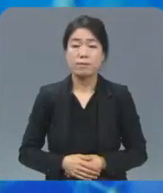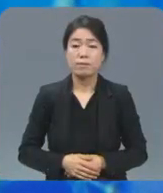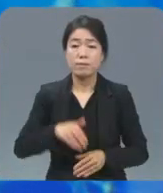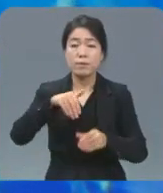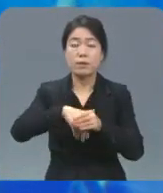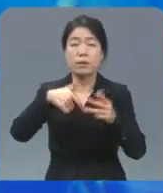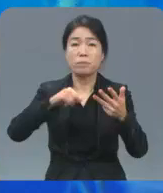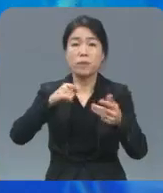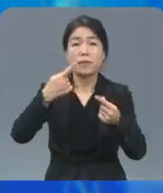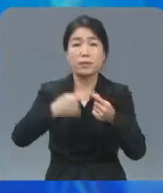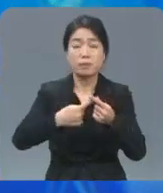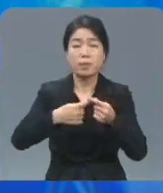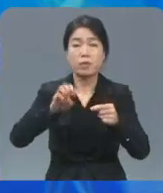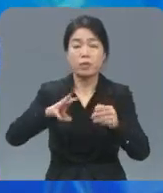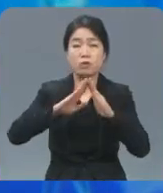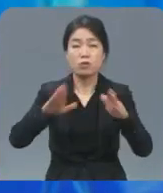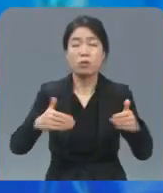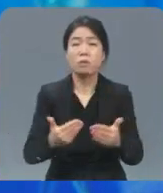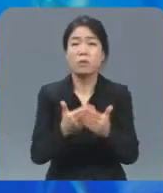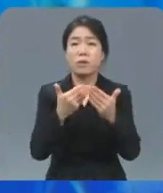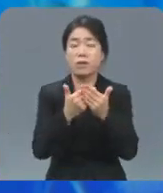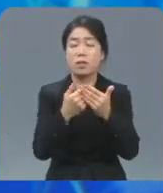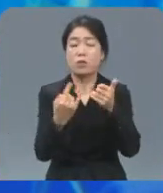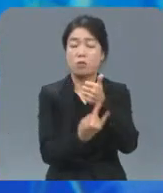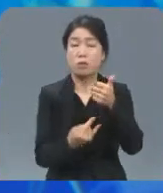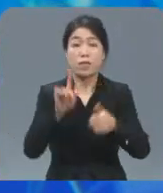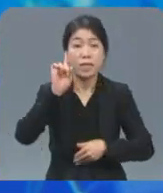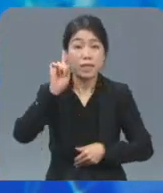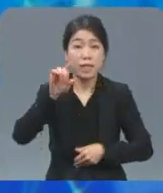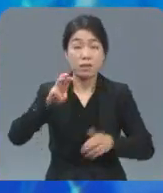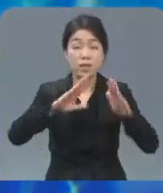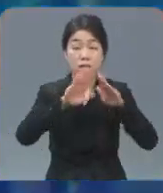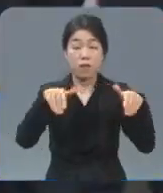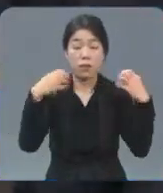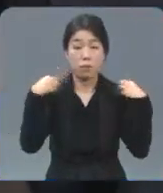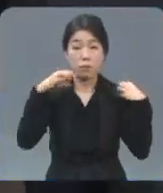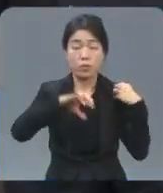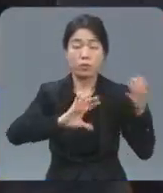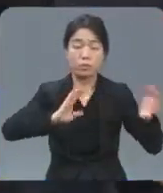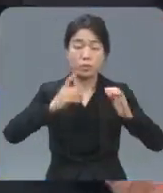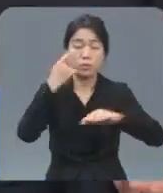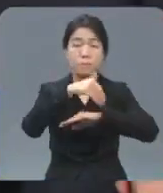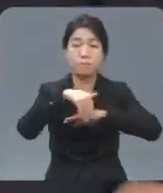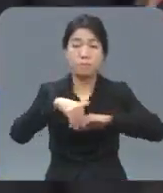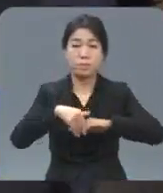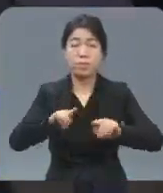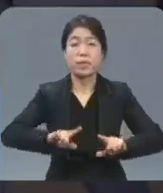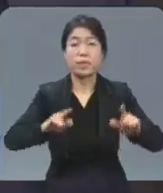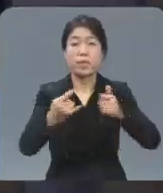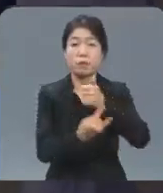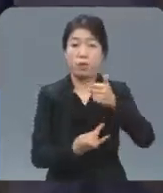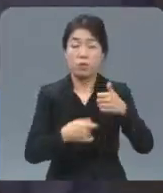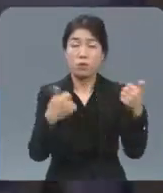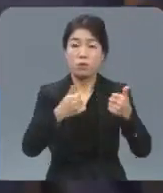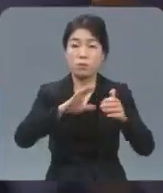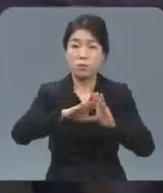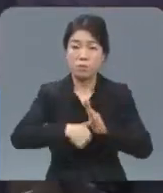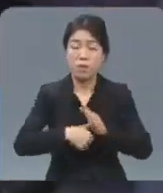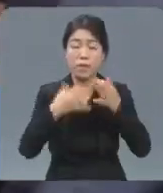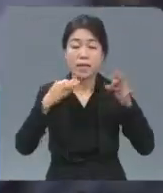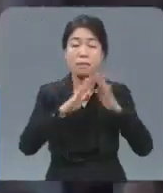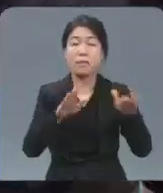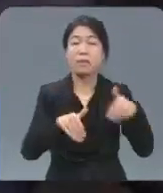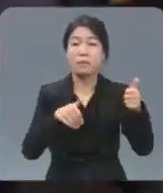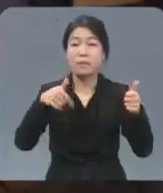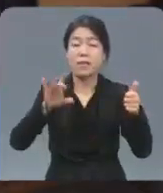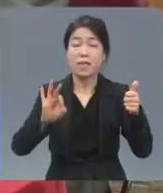민선 8기 첫 번째 광주전남 상생발전위원회가 내일 전남도청에서 열립니다. 이날 위원회에서는 김영록